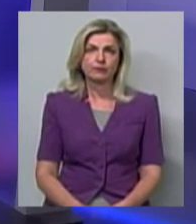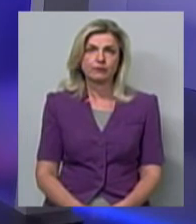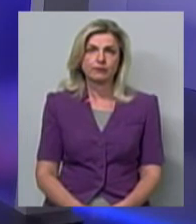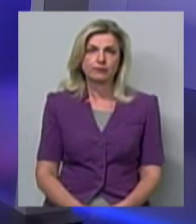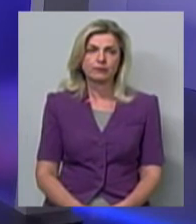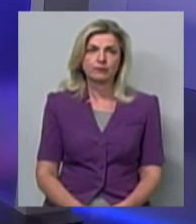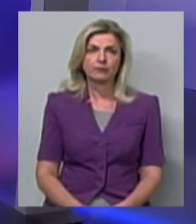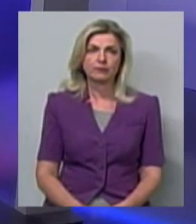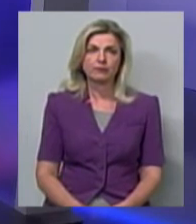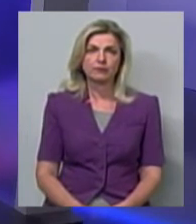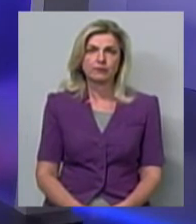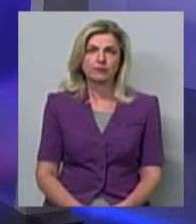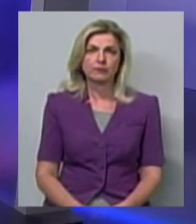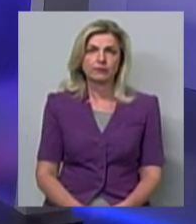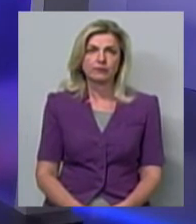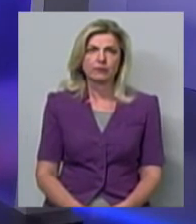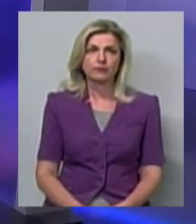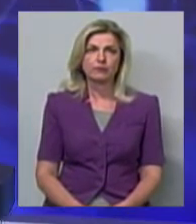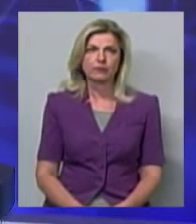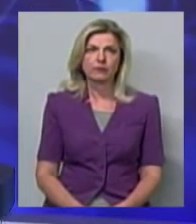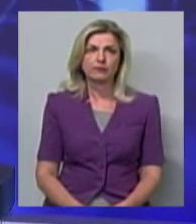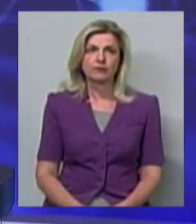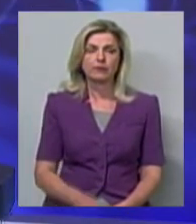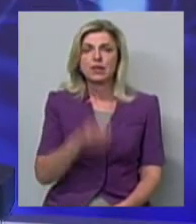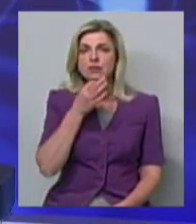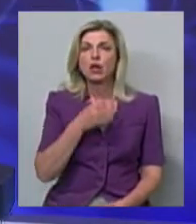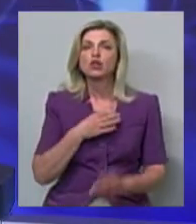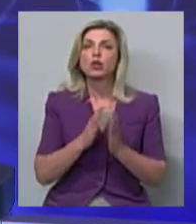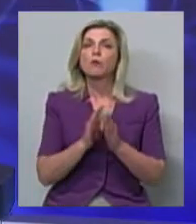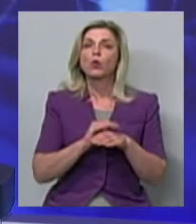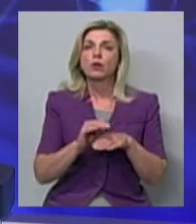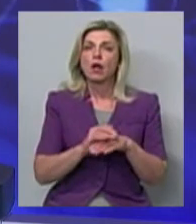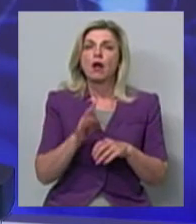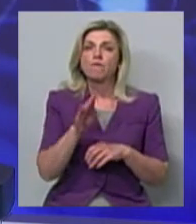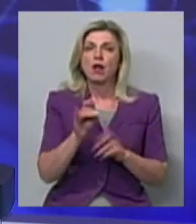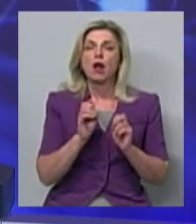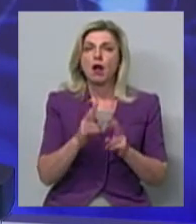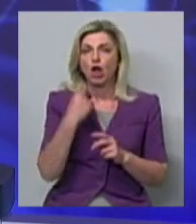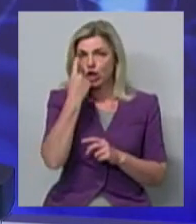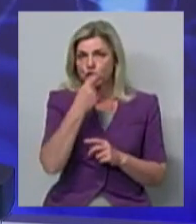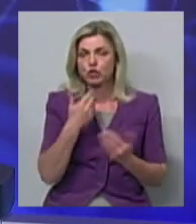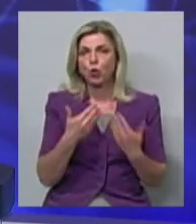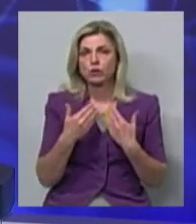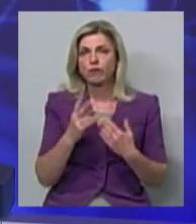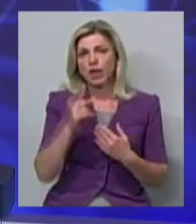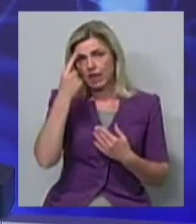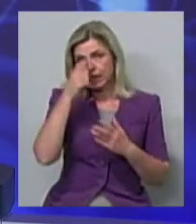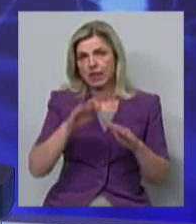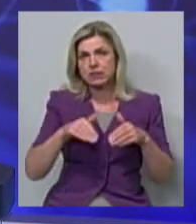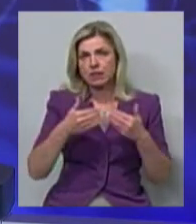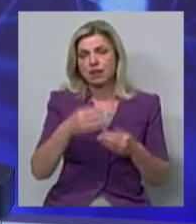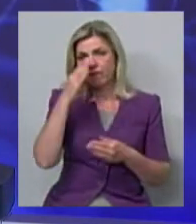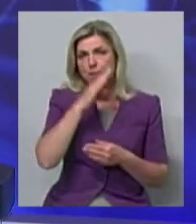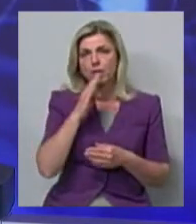Це тема дня. Ми працюємо в прямому ефірі. Ольга Едуардовна, скажіть, будь ласка, як ви, власне, ставитесь до ініціативи батьків створити